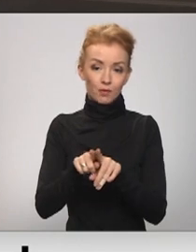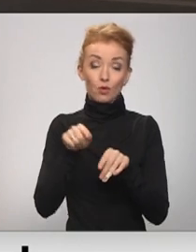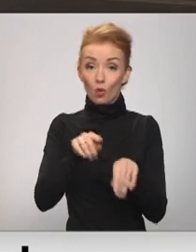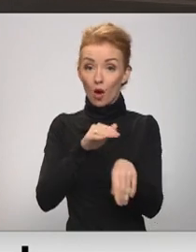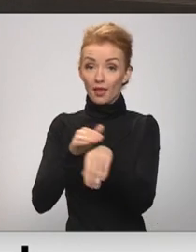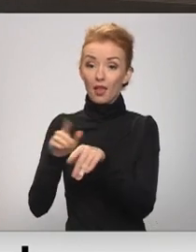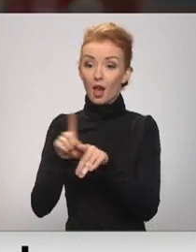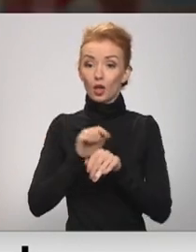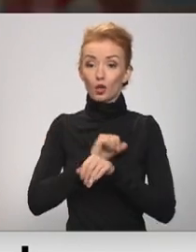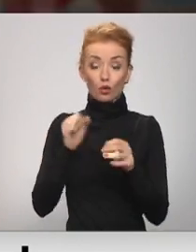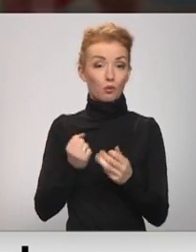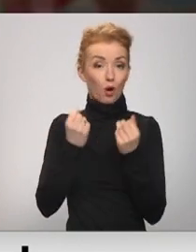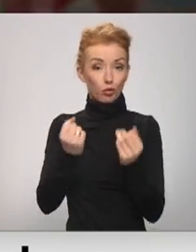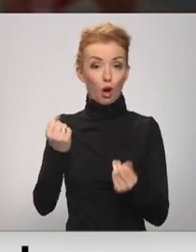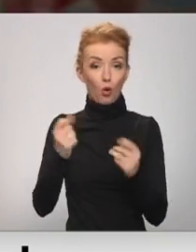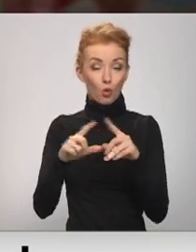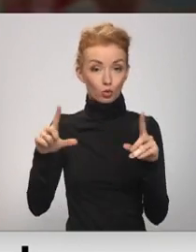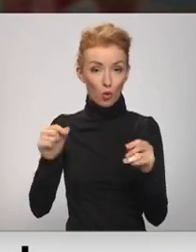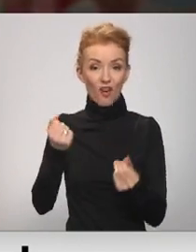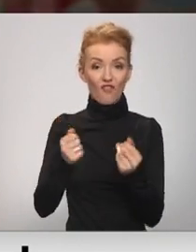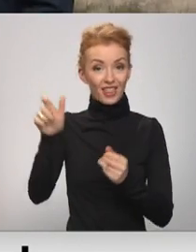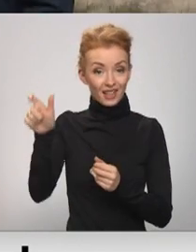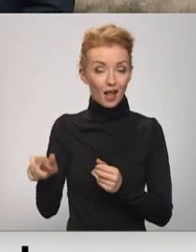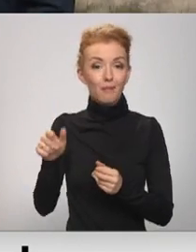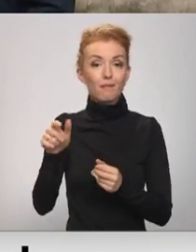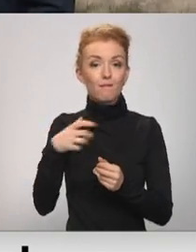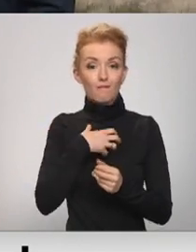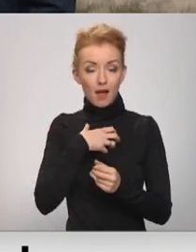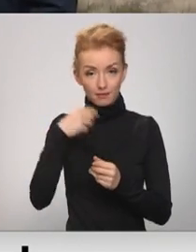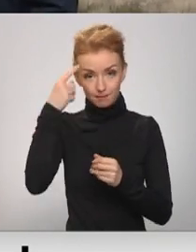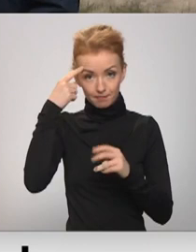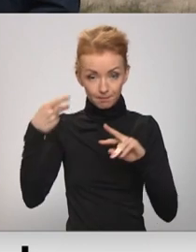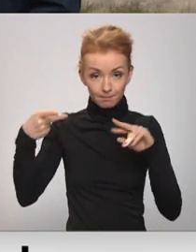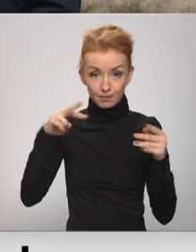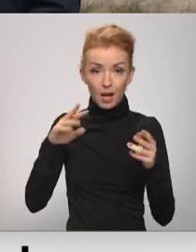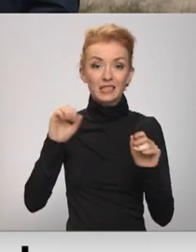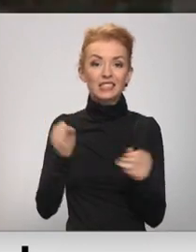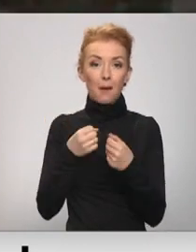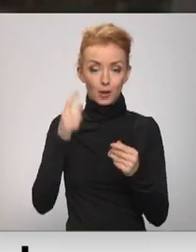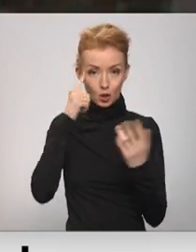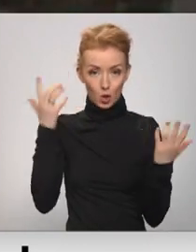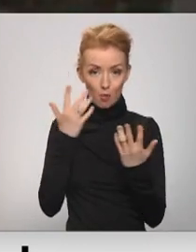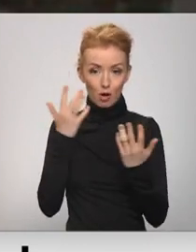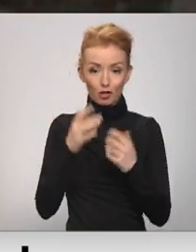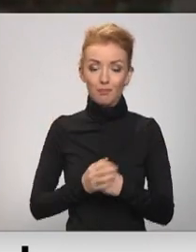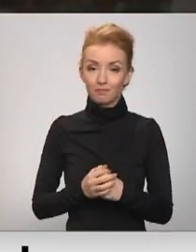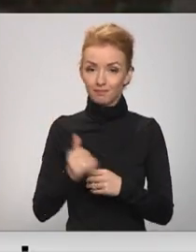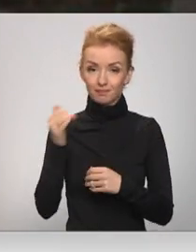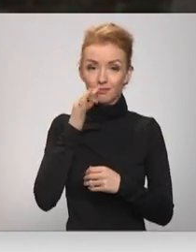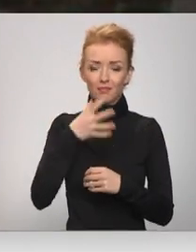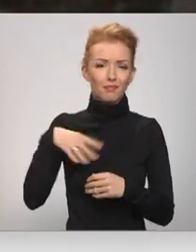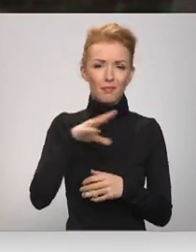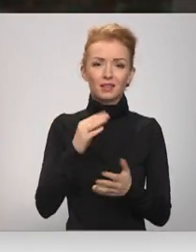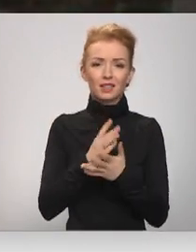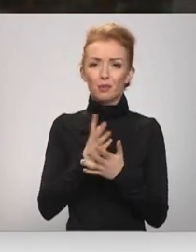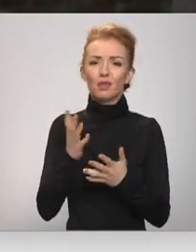arī drošas braukšanas skolā. Vadītājiem esot jāpārslēdzas uz ziemas domāšanu. Nu, mēs esam daudz daisījuši